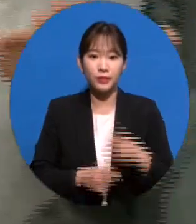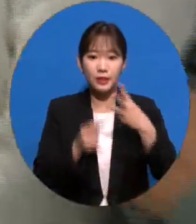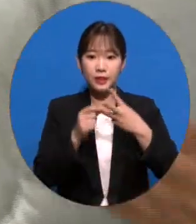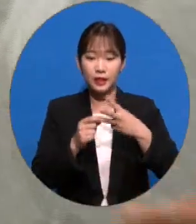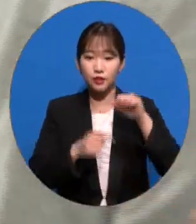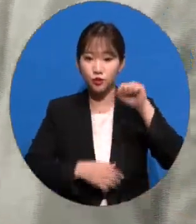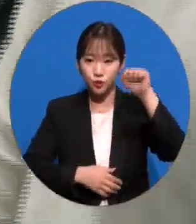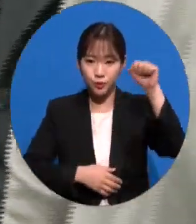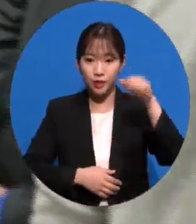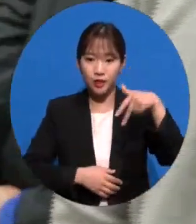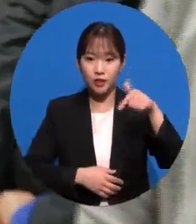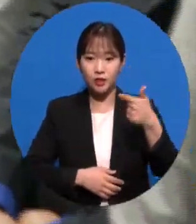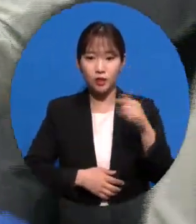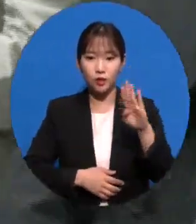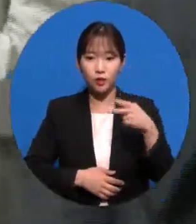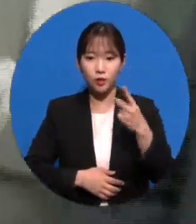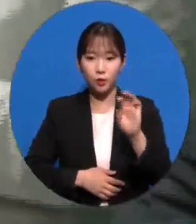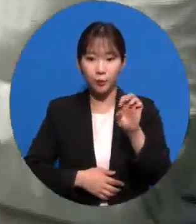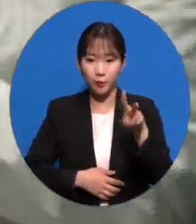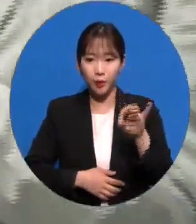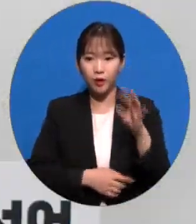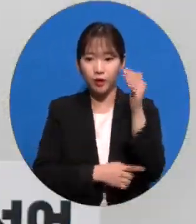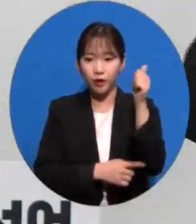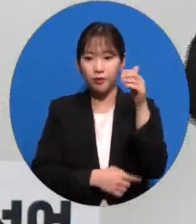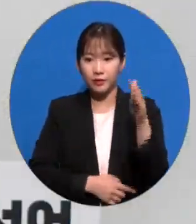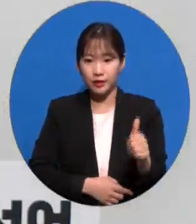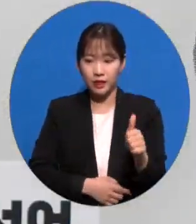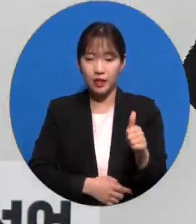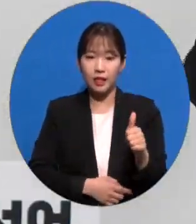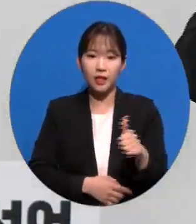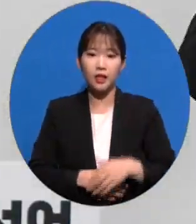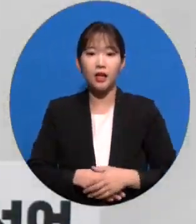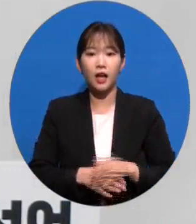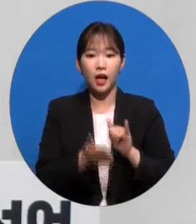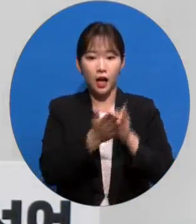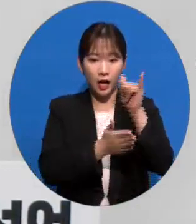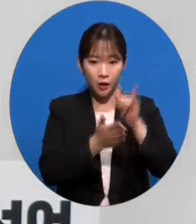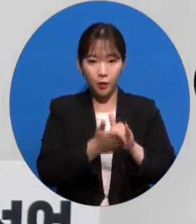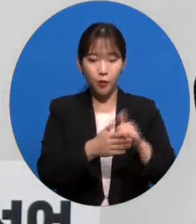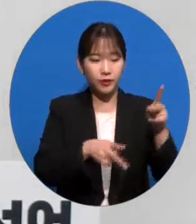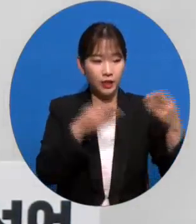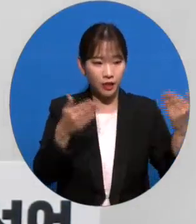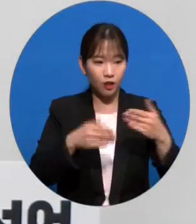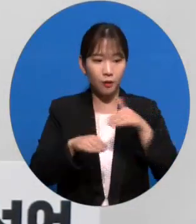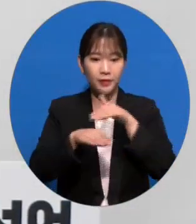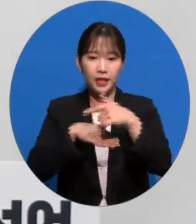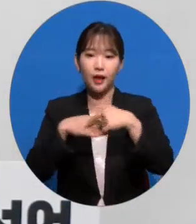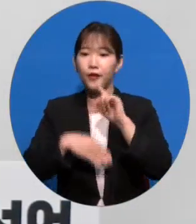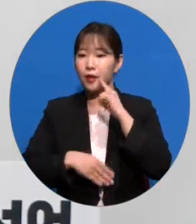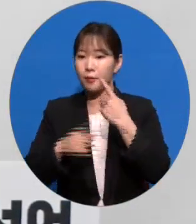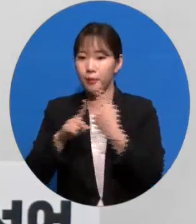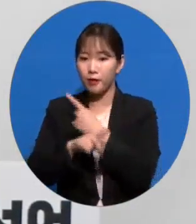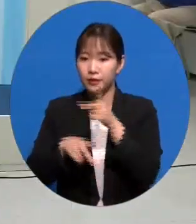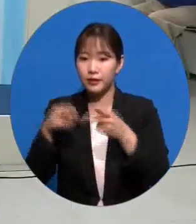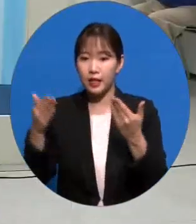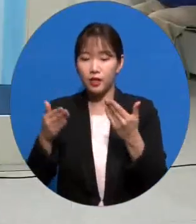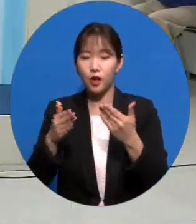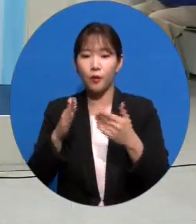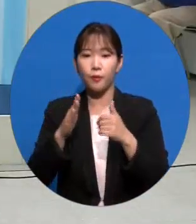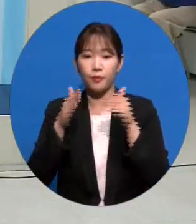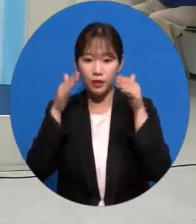3선에 출사표를 던진 전동평 영암군수는 경비행기 항공산업과 자동차 튜닝 산업을 궤도에